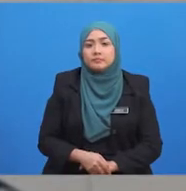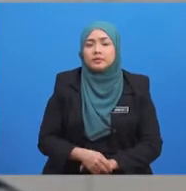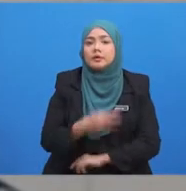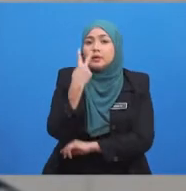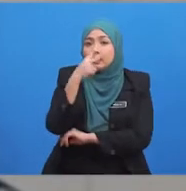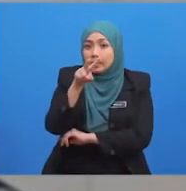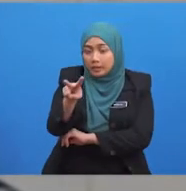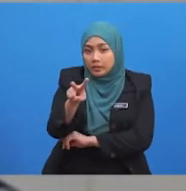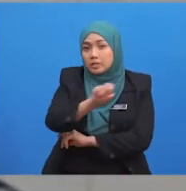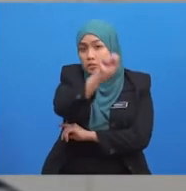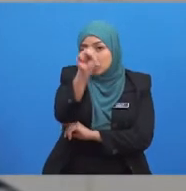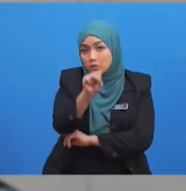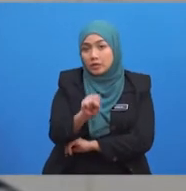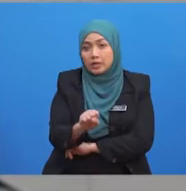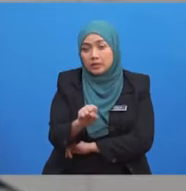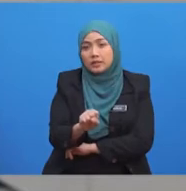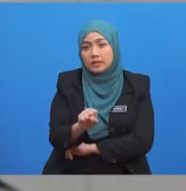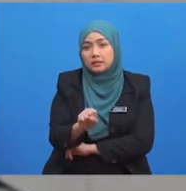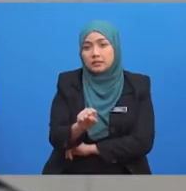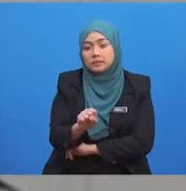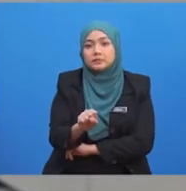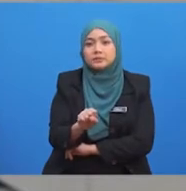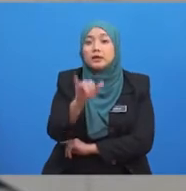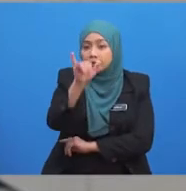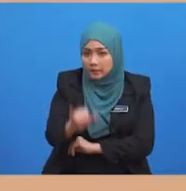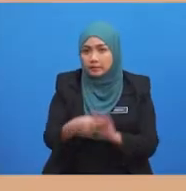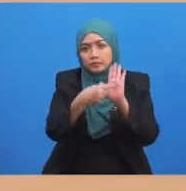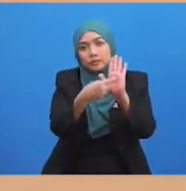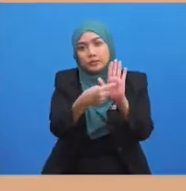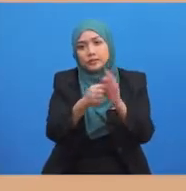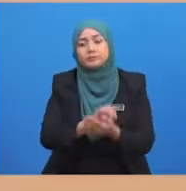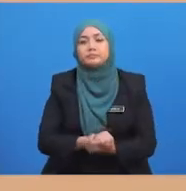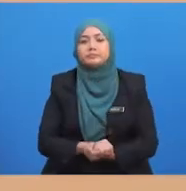Perhatikan soalan seterusnya di kaca skrin TV anda.